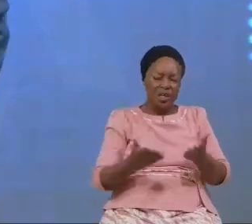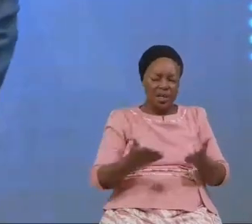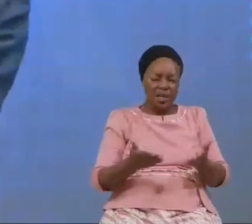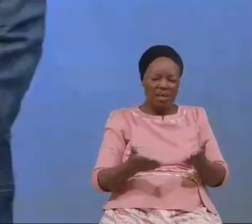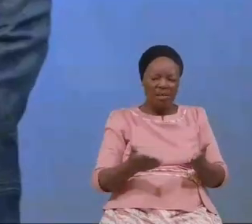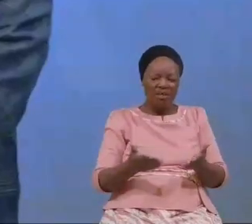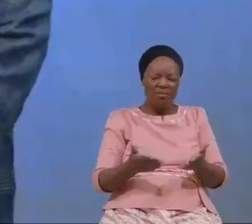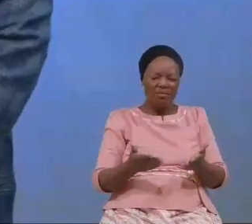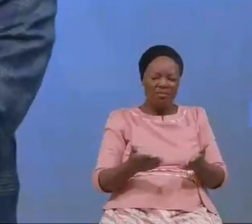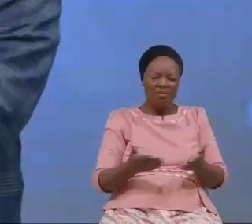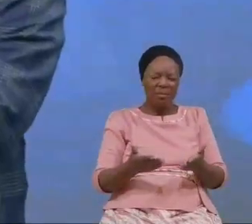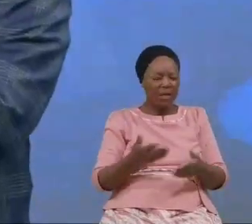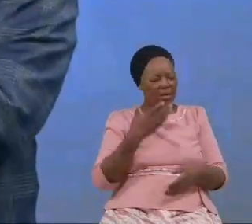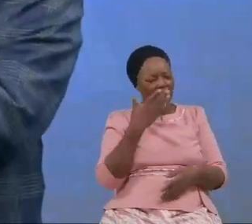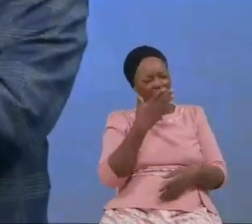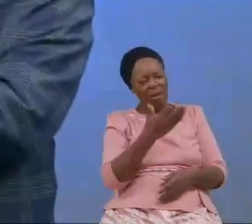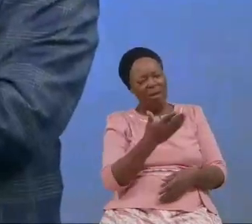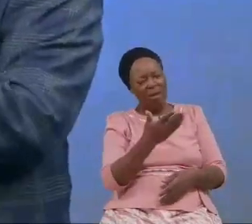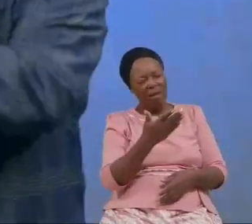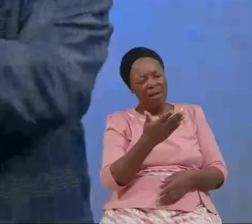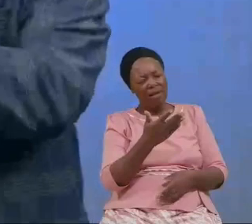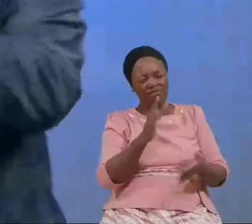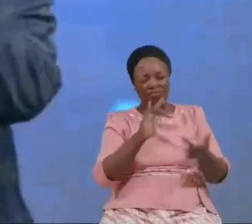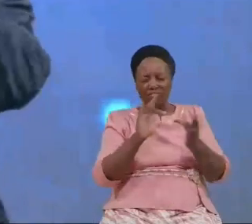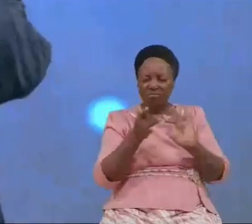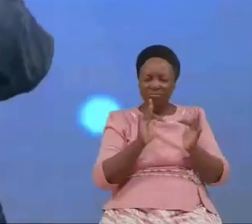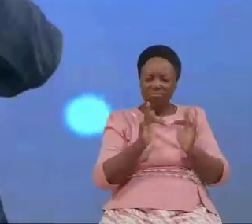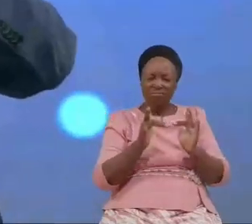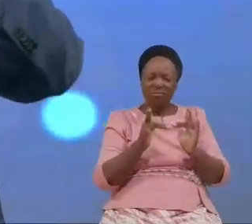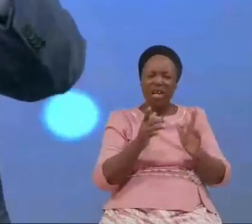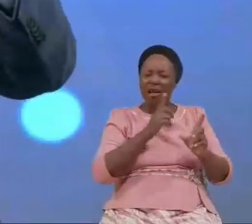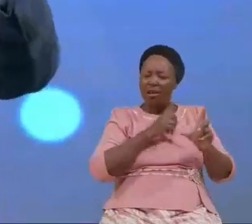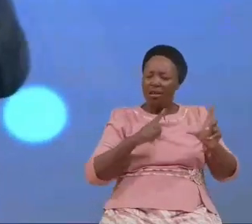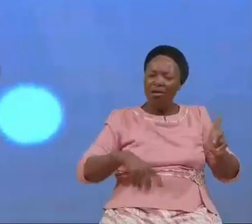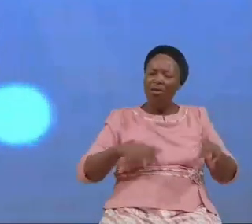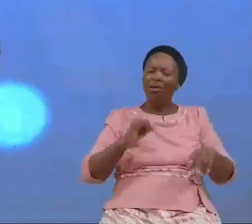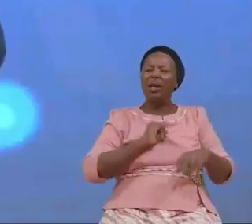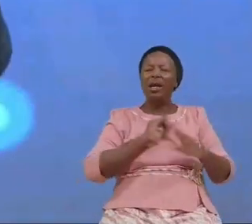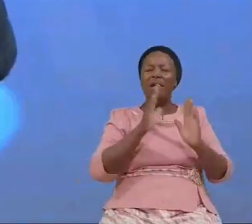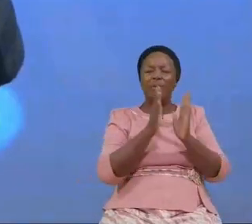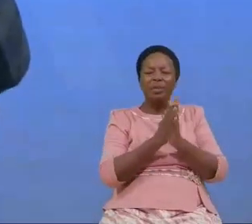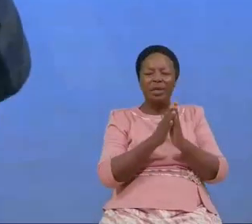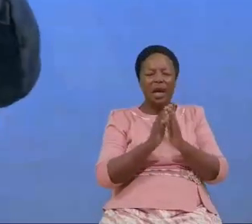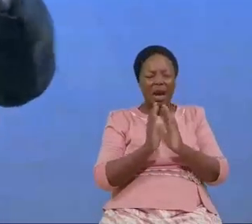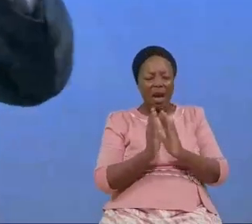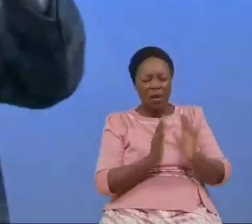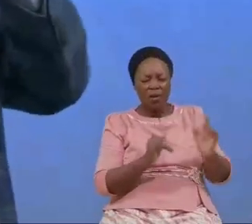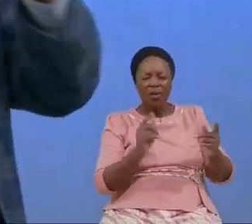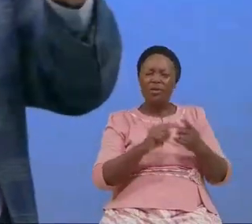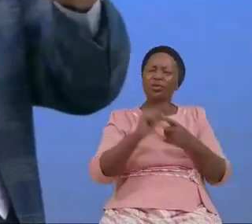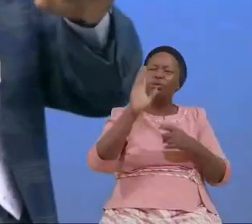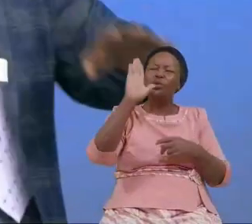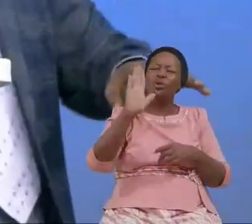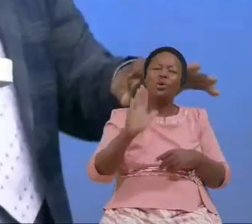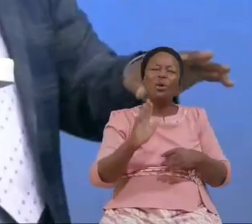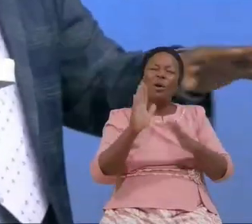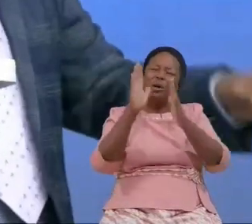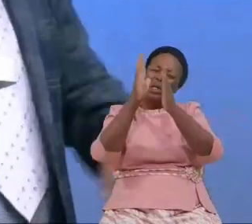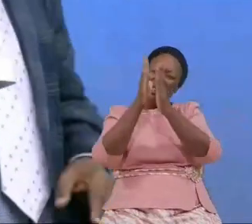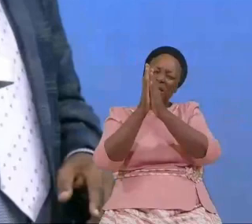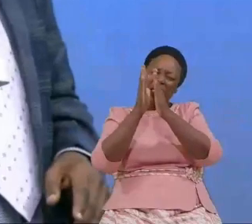là-bas en ligne seigneur je prie selon ton intersection